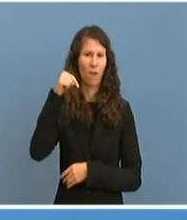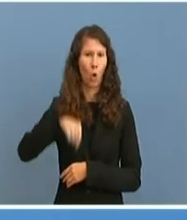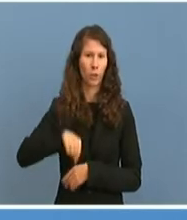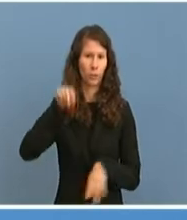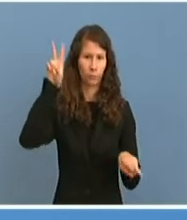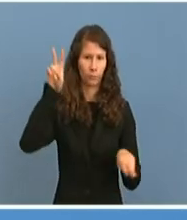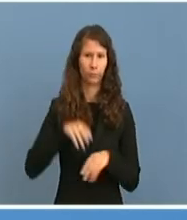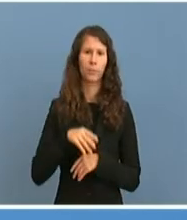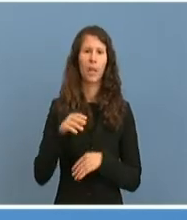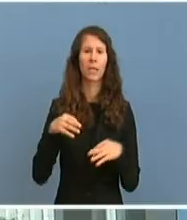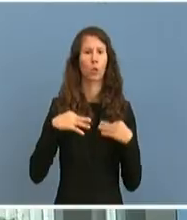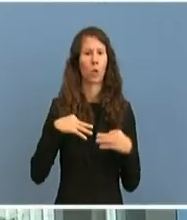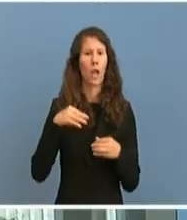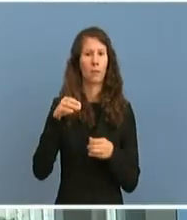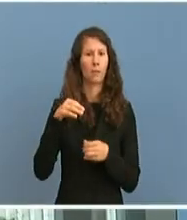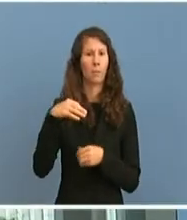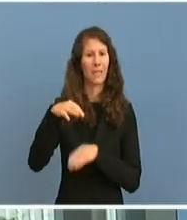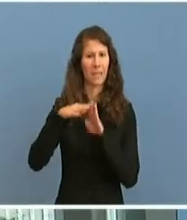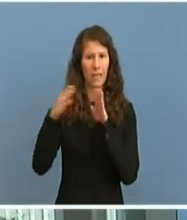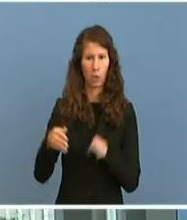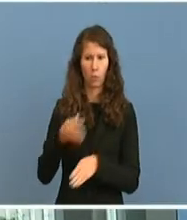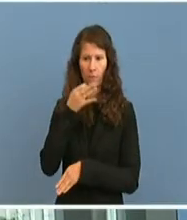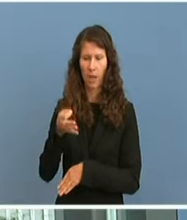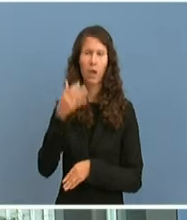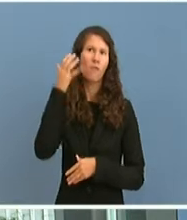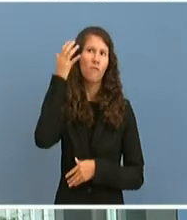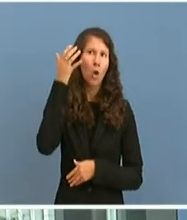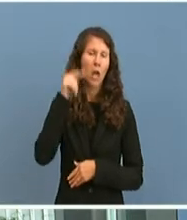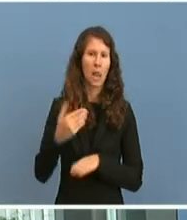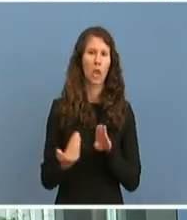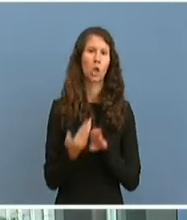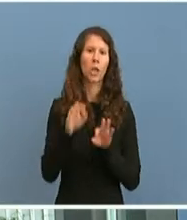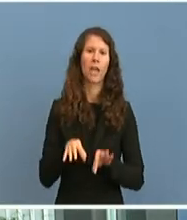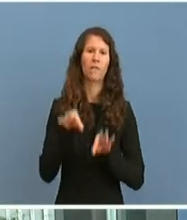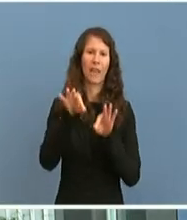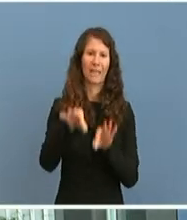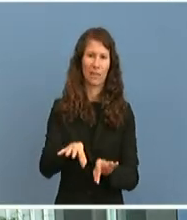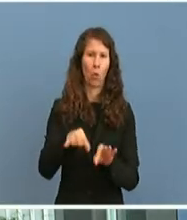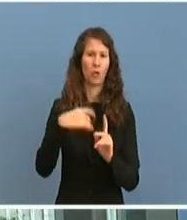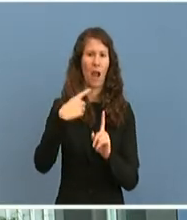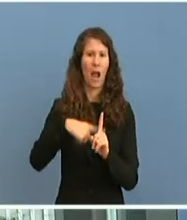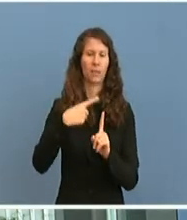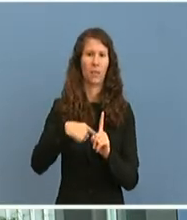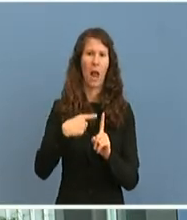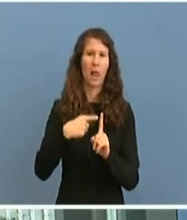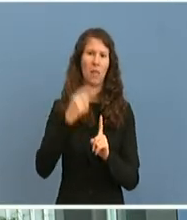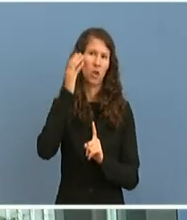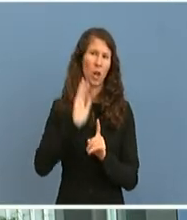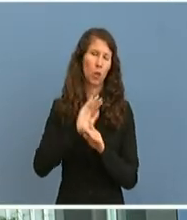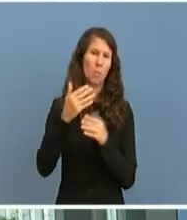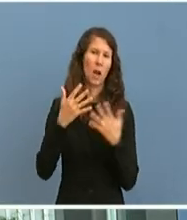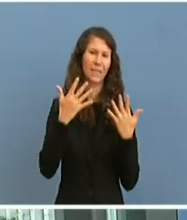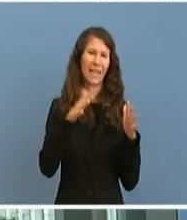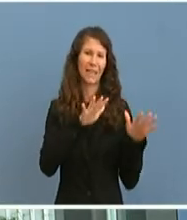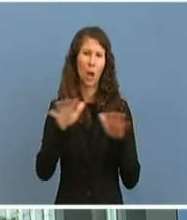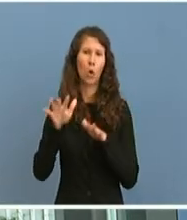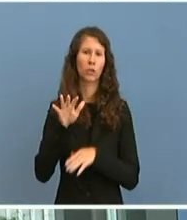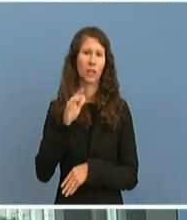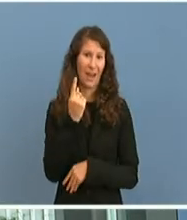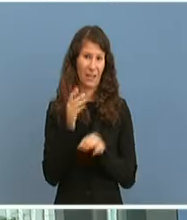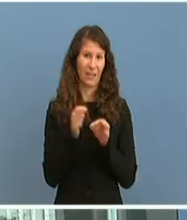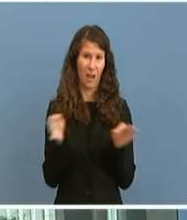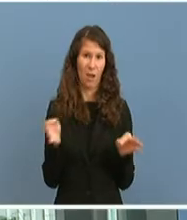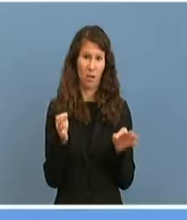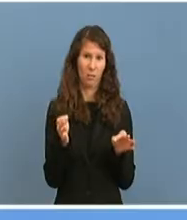an das Gesundheitsministerium. Angenommen, die Zahl der Neuinfektionen steige tatsächlich auf über 10.000 pro Tag. Welche